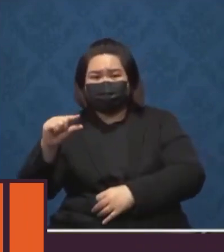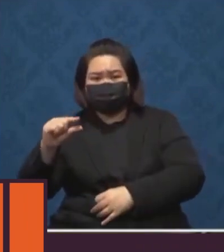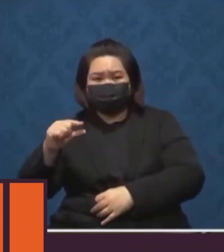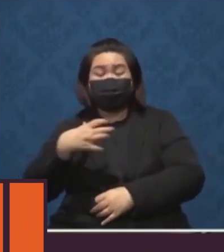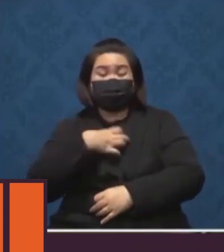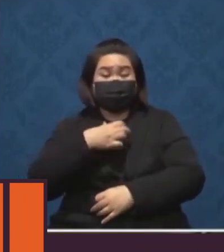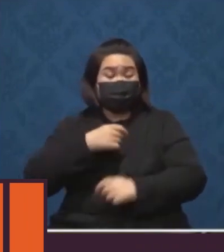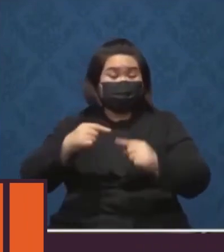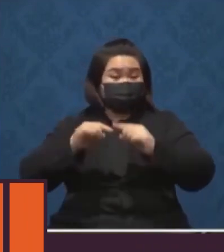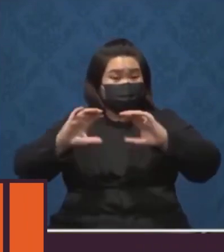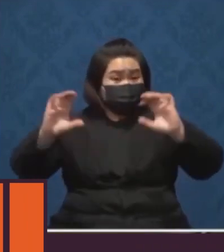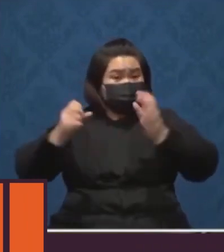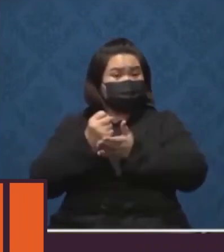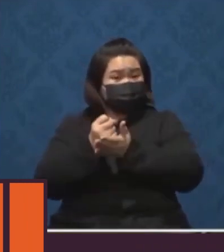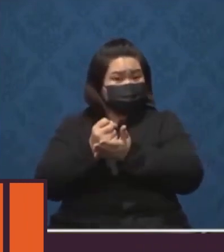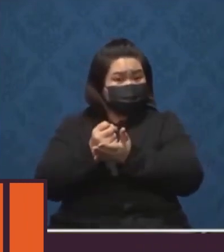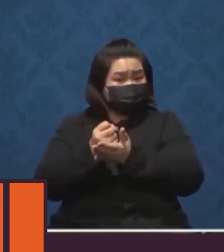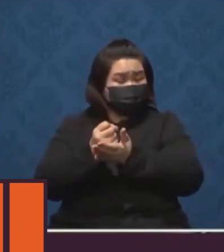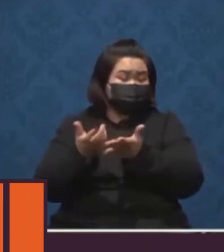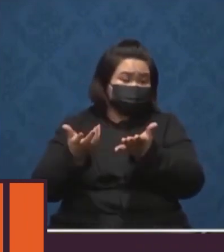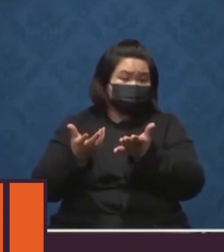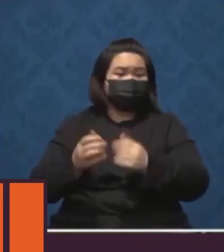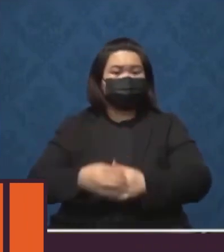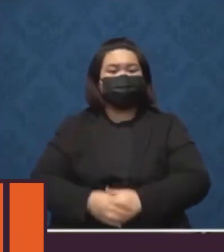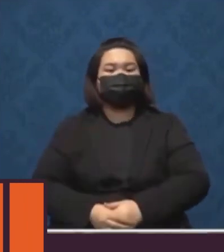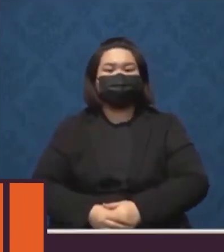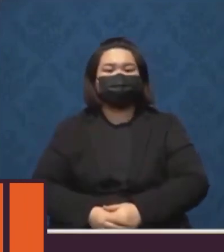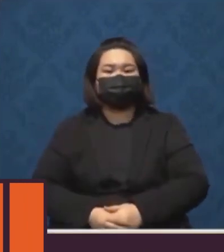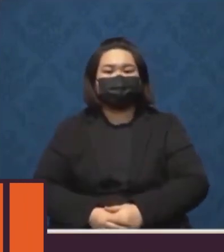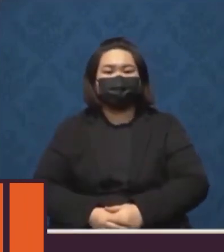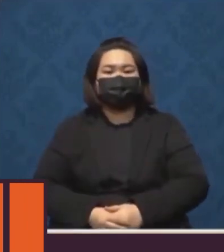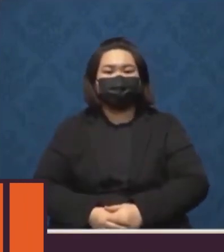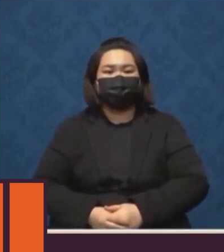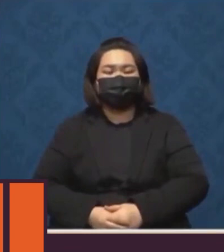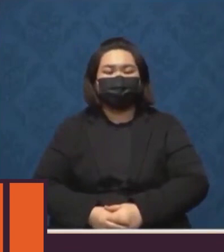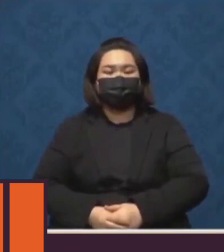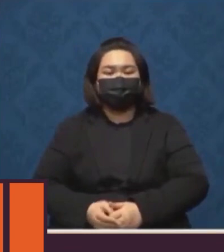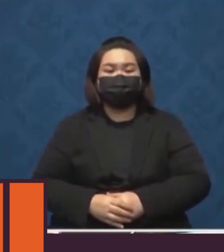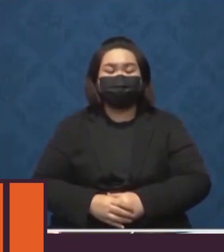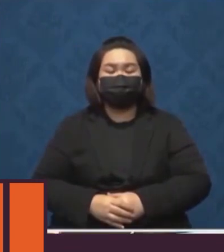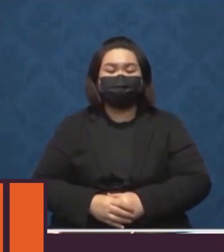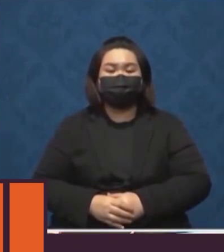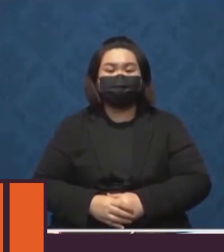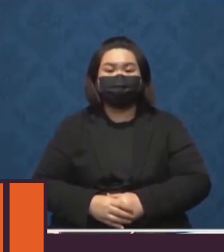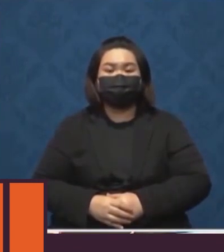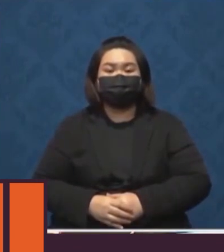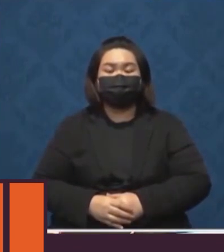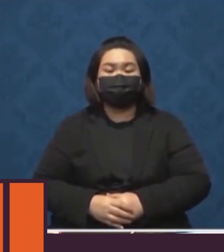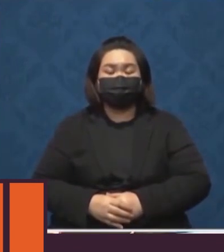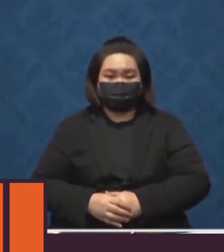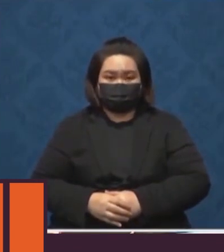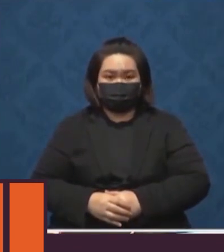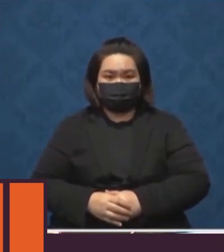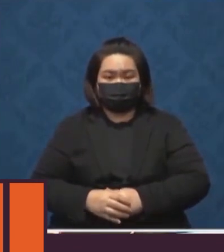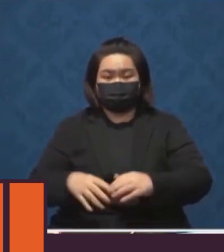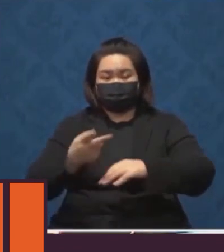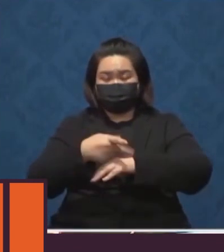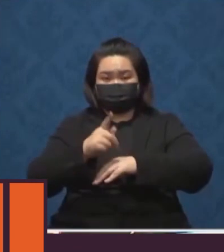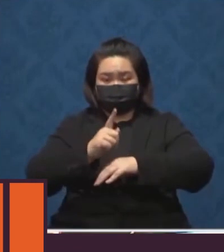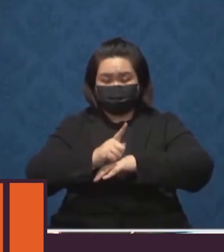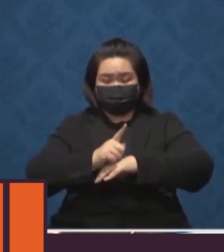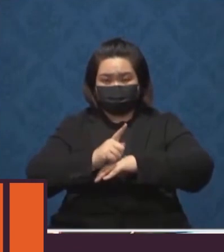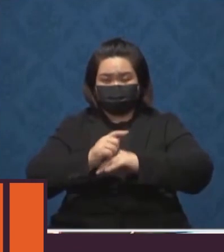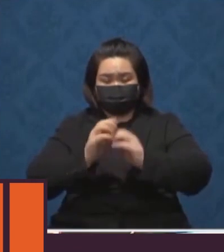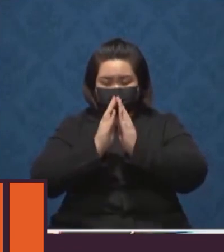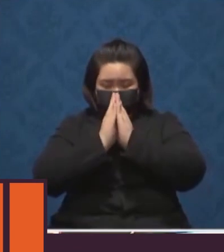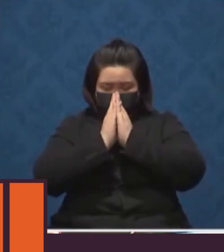จากฝ่ายรัฐบาลครัขบคครัคุเธพิพบรมจิตกรครัท่านมาทันสภาที่กระรบกผม